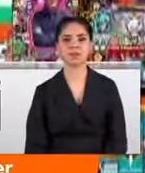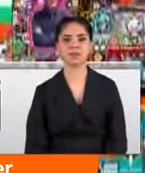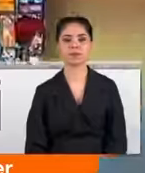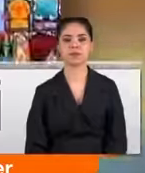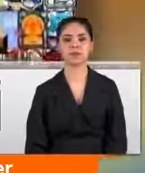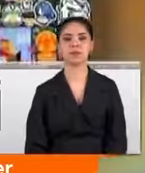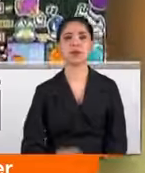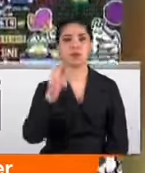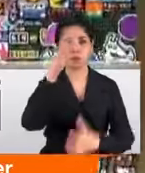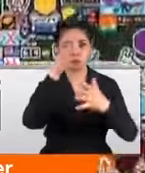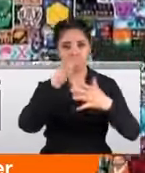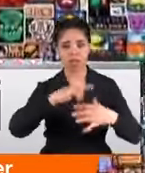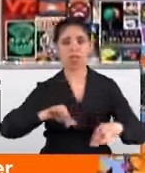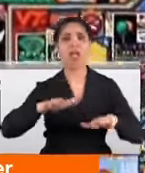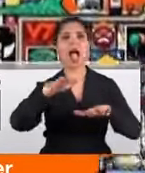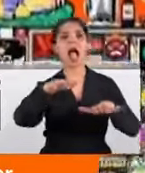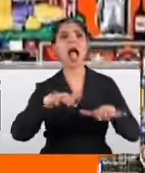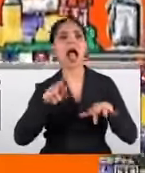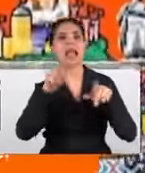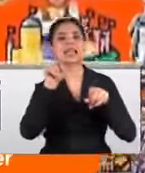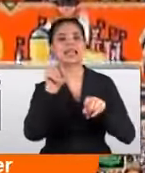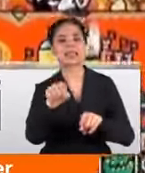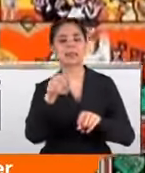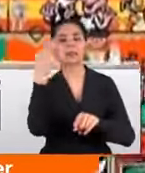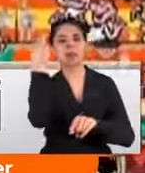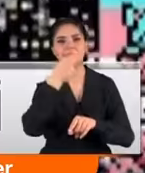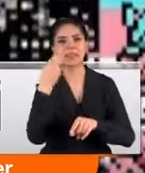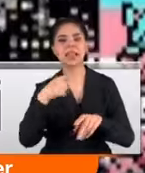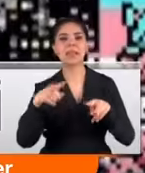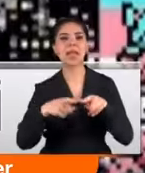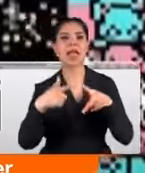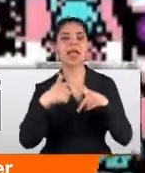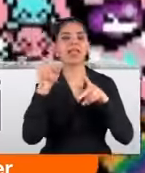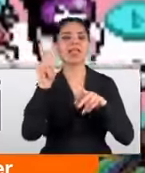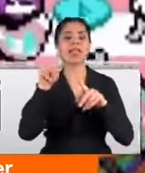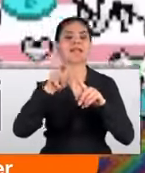İlmek ilmek dokunan bir halıyı andıran Reddit Replace etkinliği NFT haline